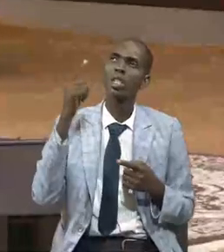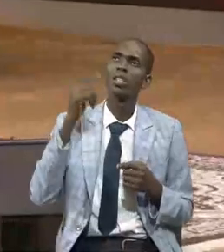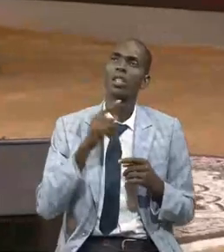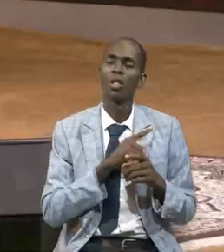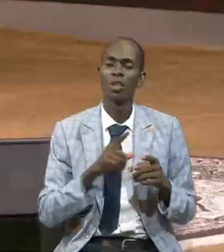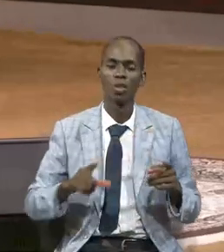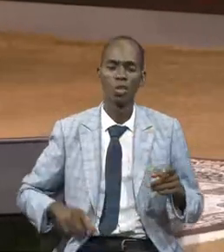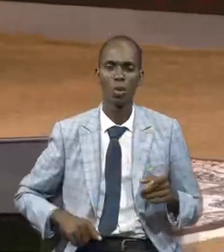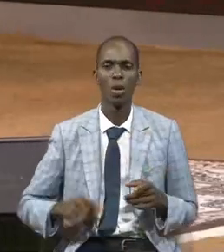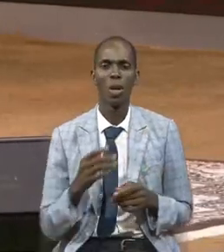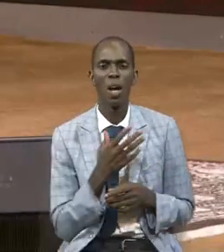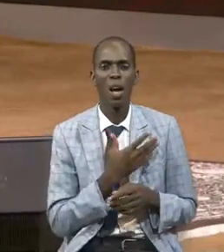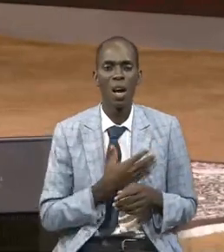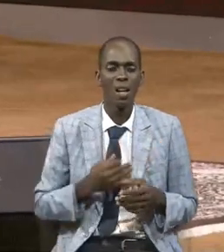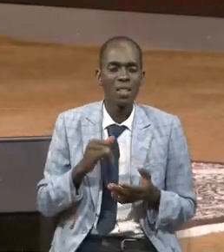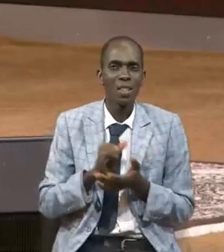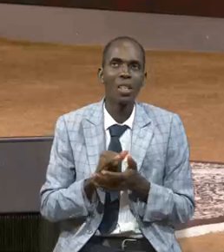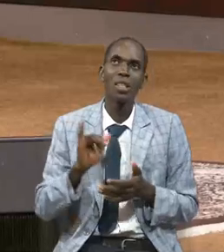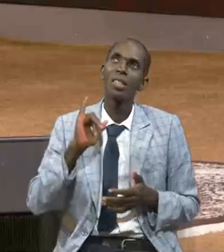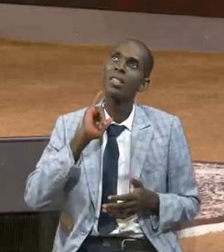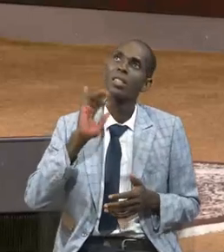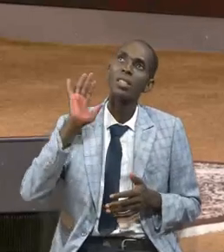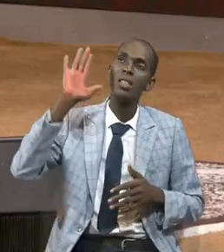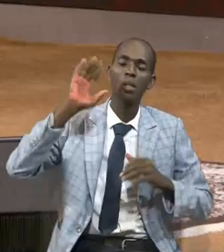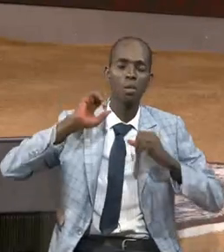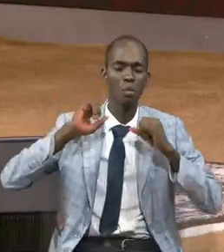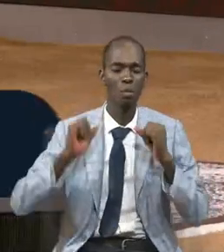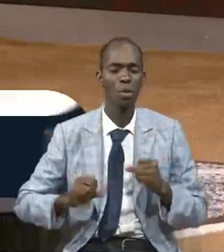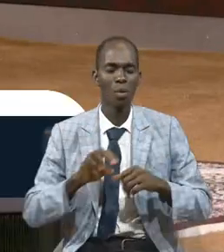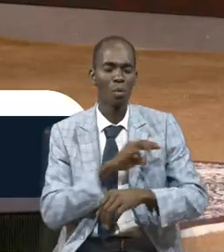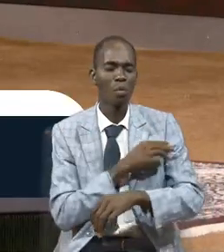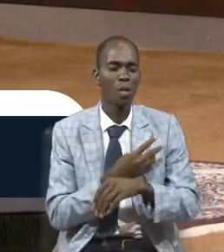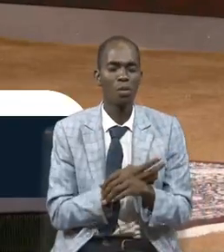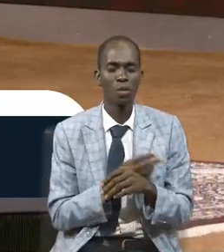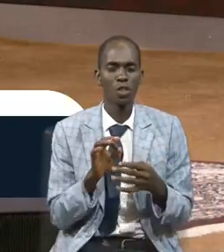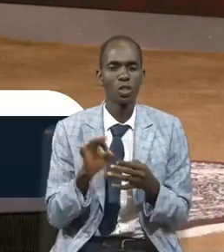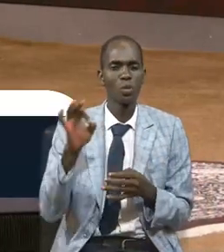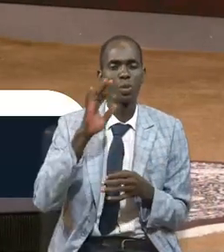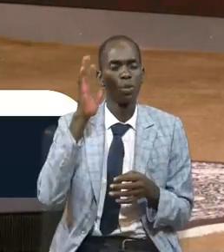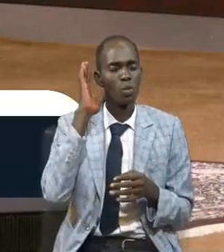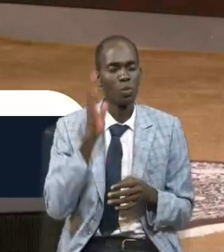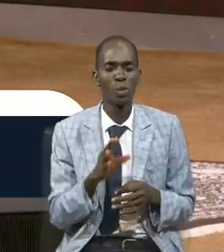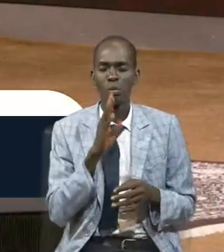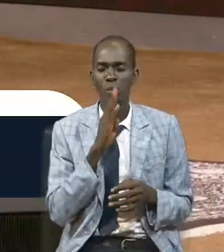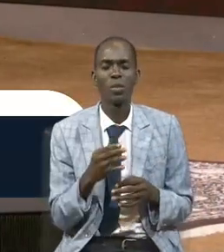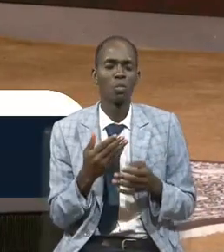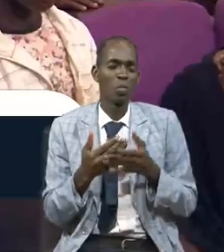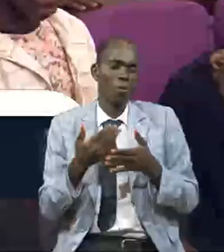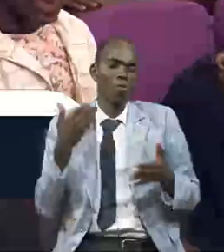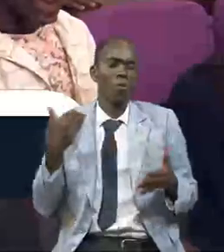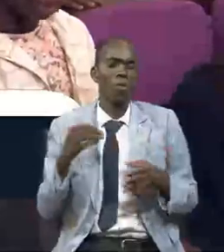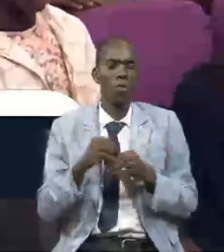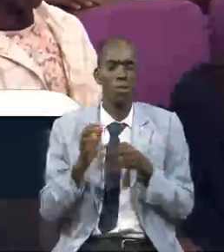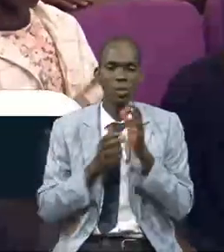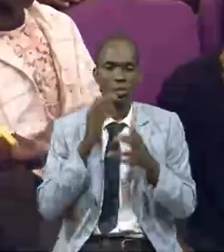esprit puissant, que son esprit fort agisse dans votre cœur plus qu'auparavant au nom